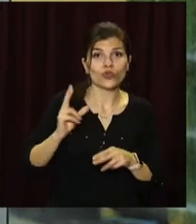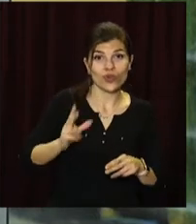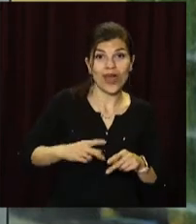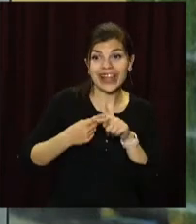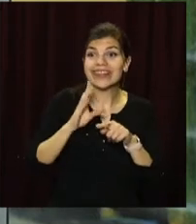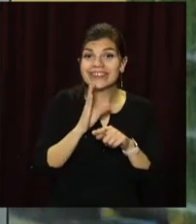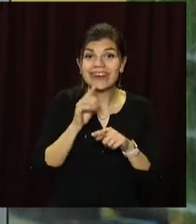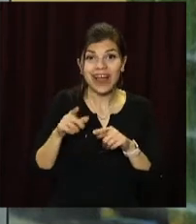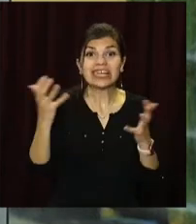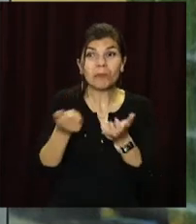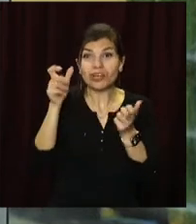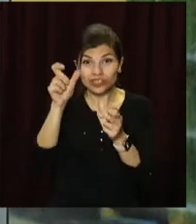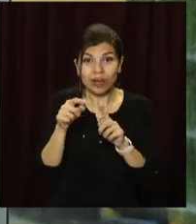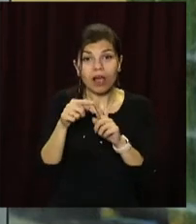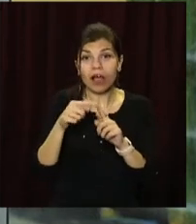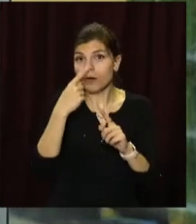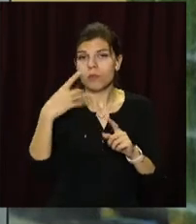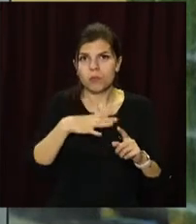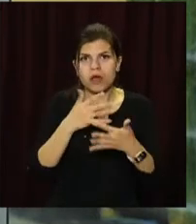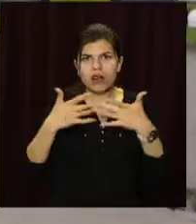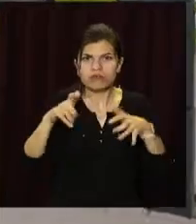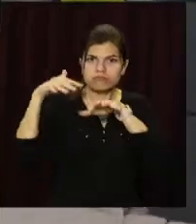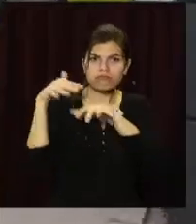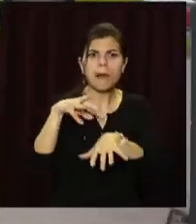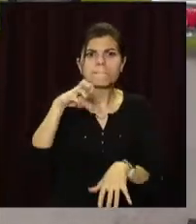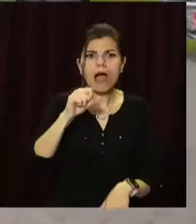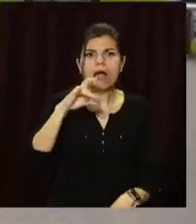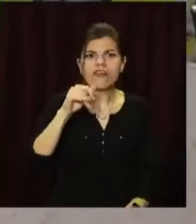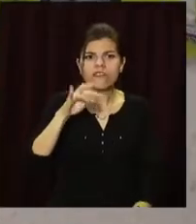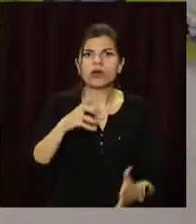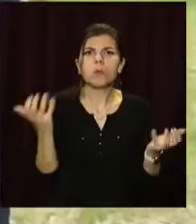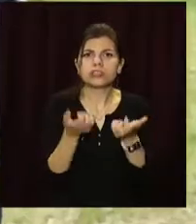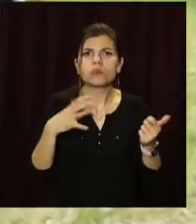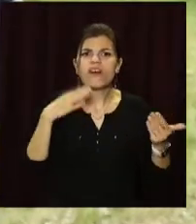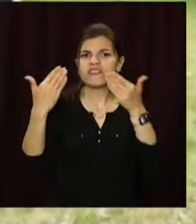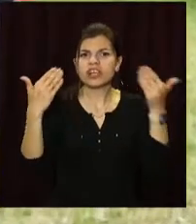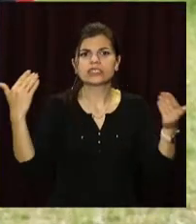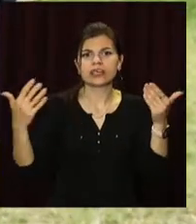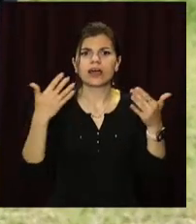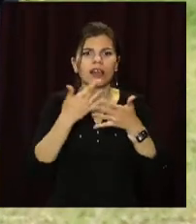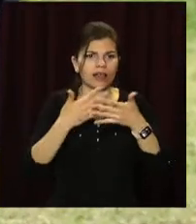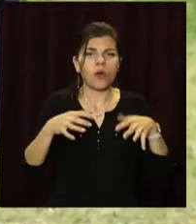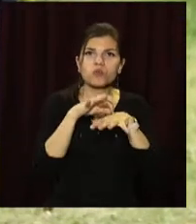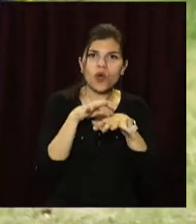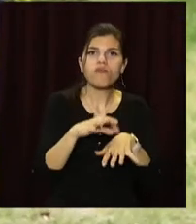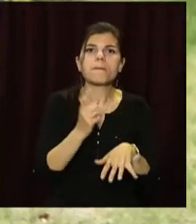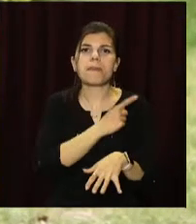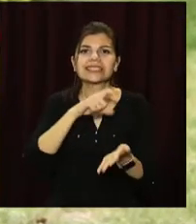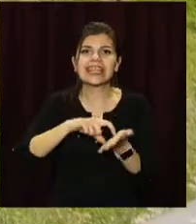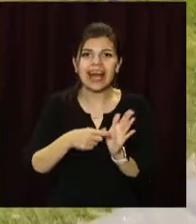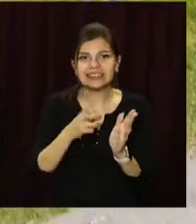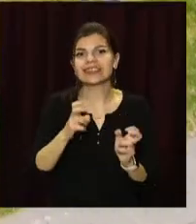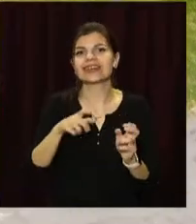у різних містах країни пройшли благодійні марафони. Рятувальники організовували виставки пожежної техніки, проводили майстер-класи